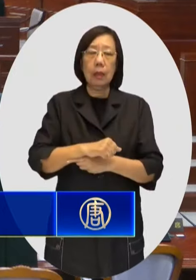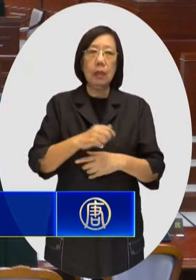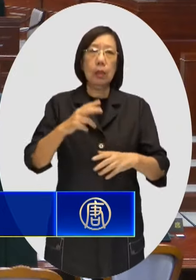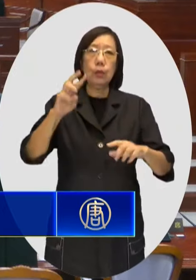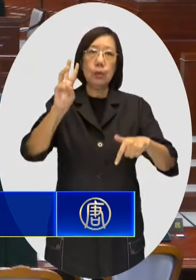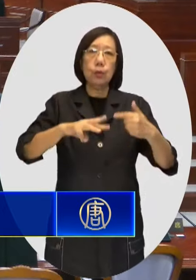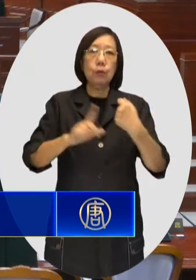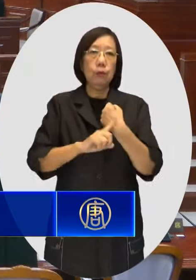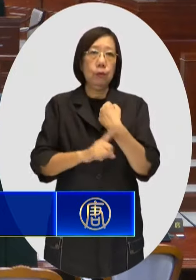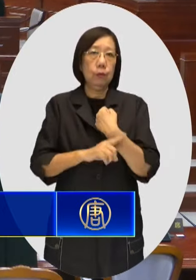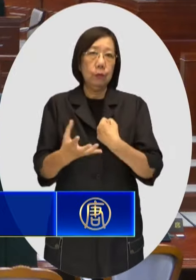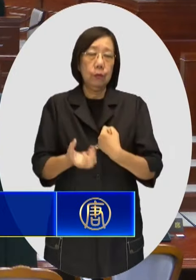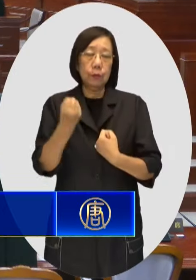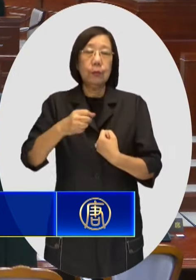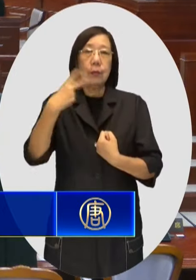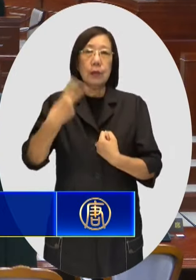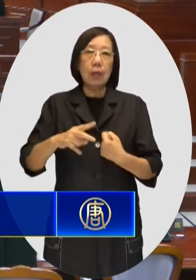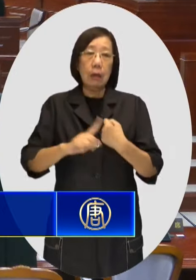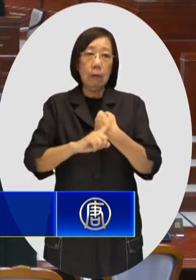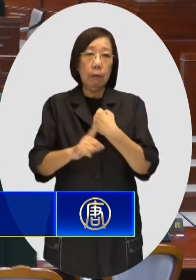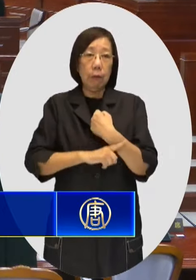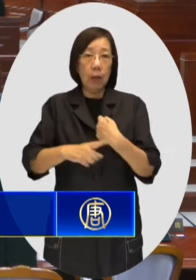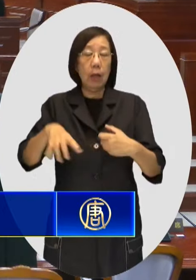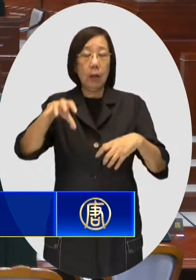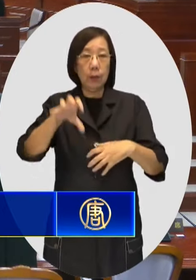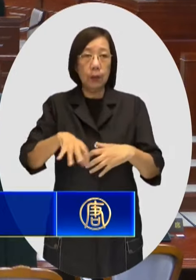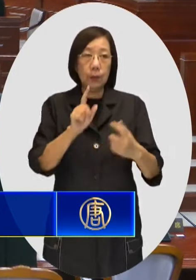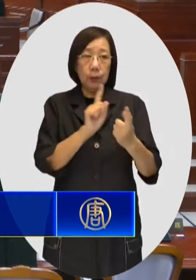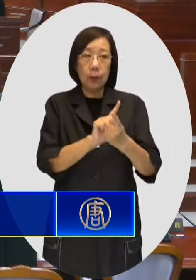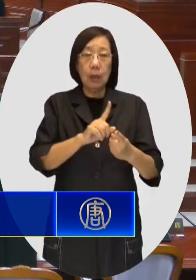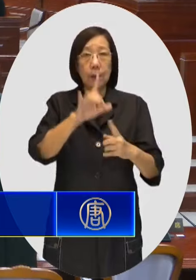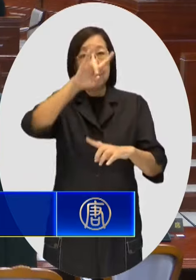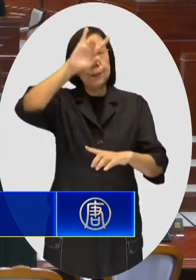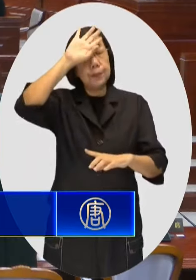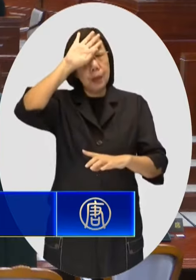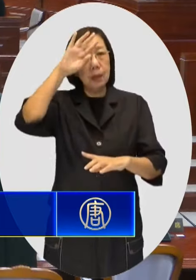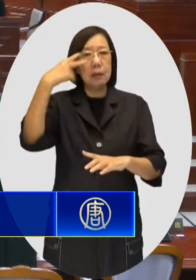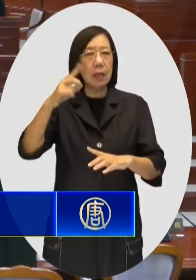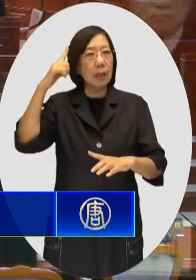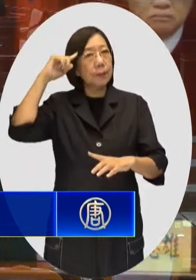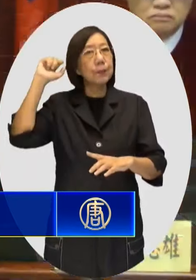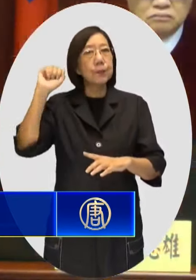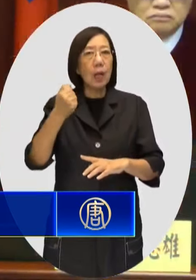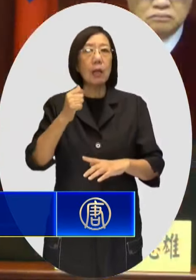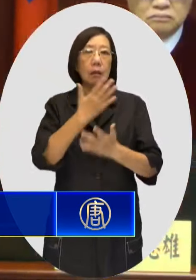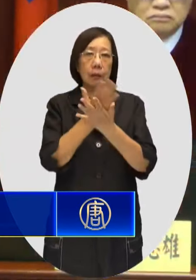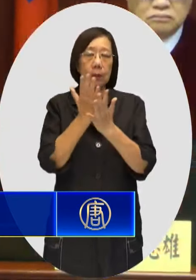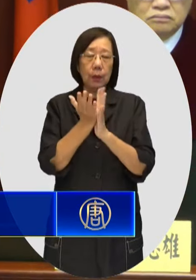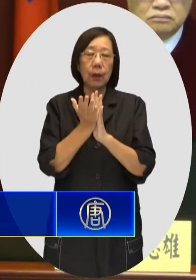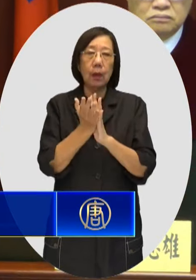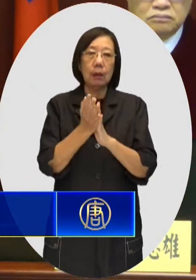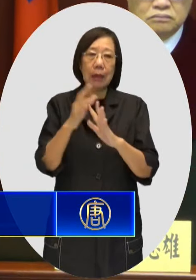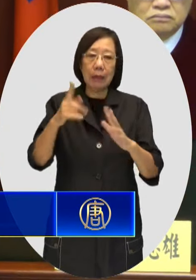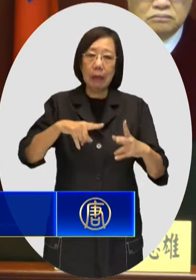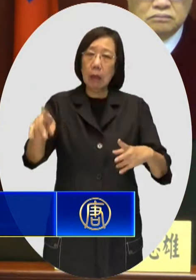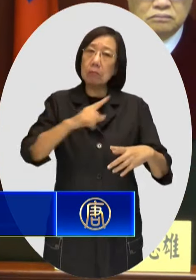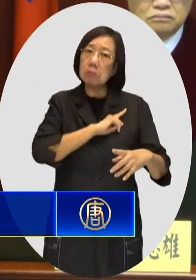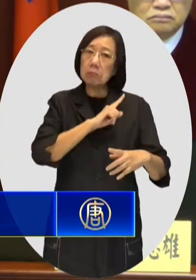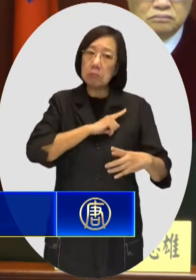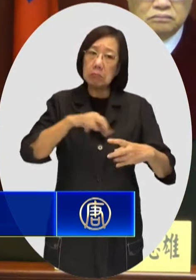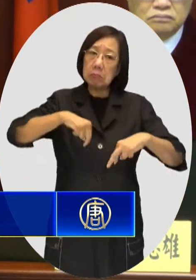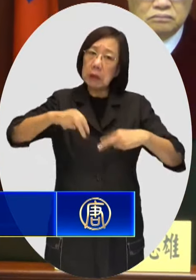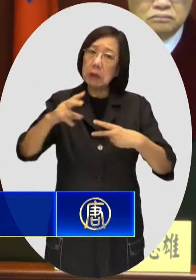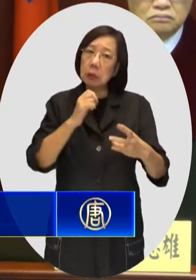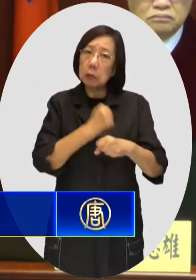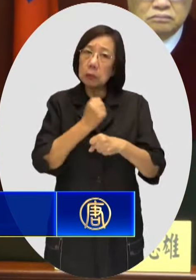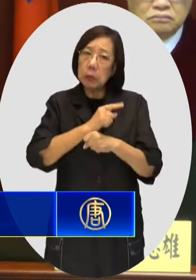权，法院对于有精神障碍或其他心智缺陷致行为使辨识行为违